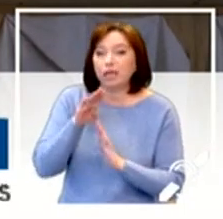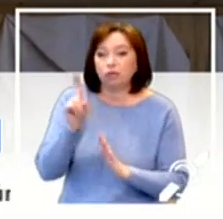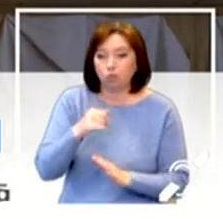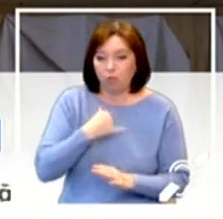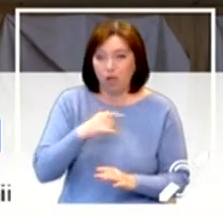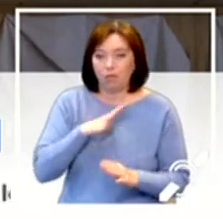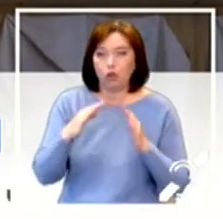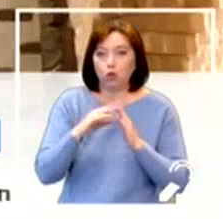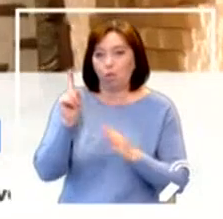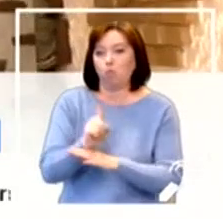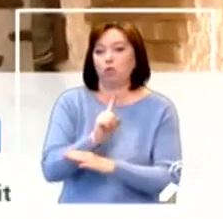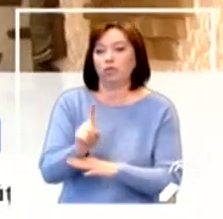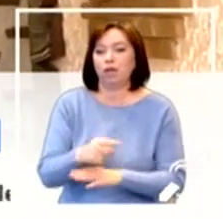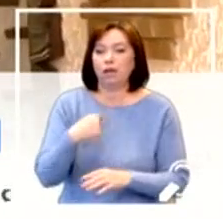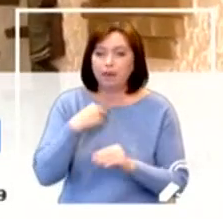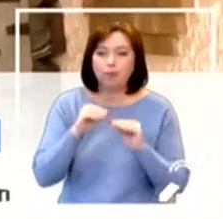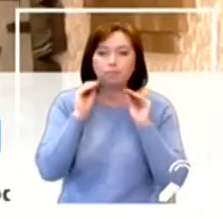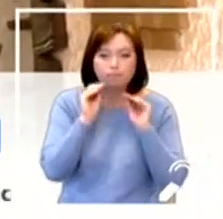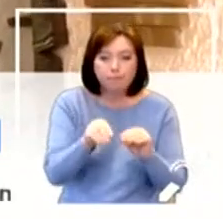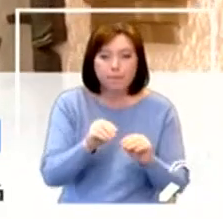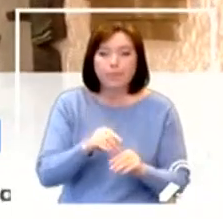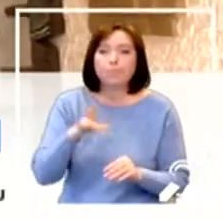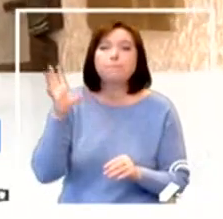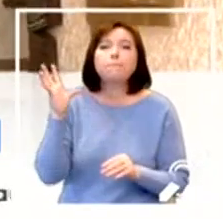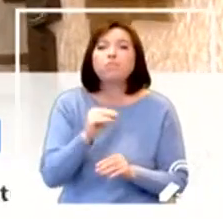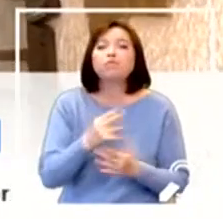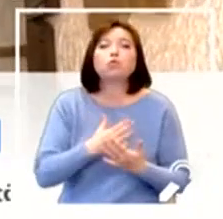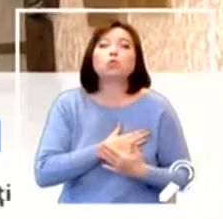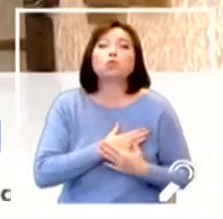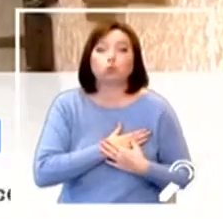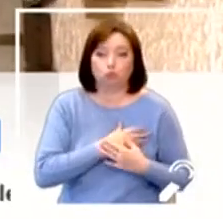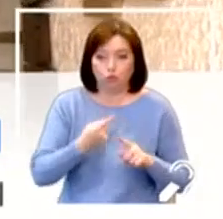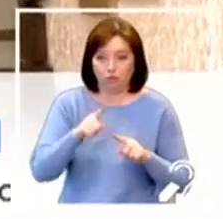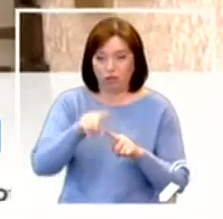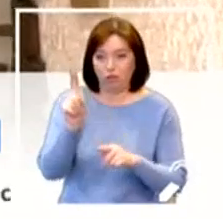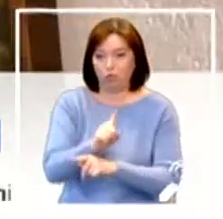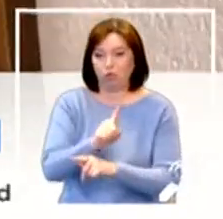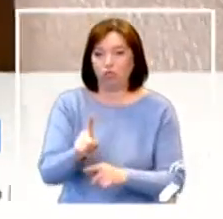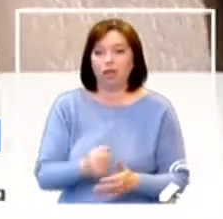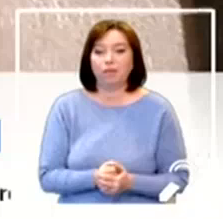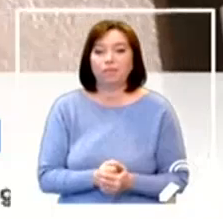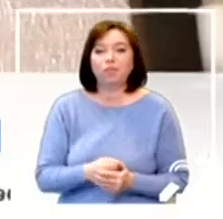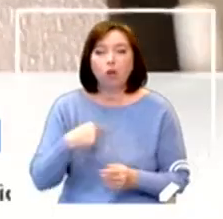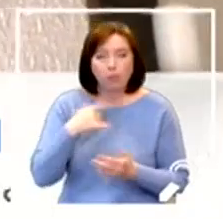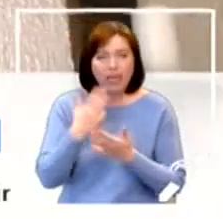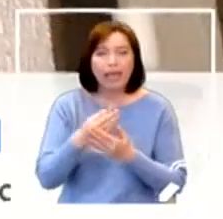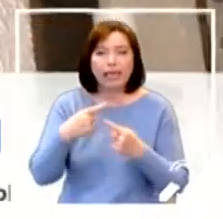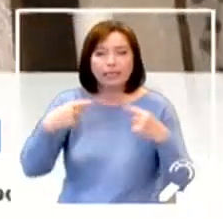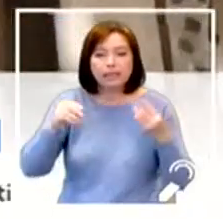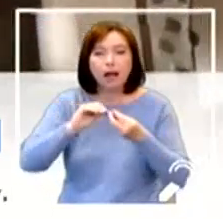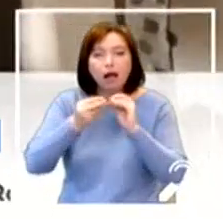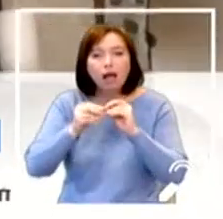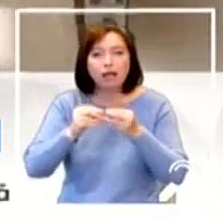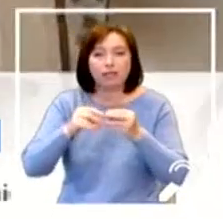un muzeu la mine acasă. Am pus tot sufletul în muzeul acesta. Am lucruri